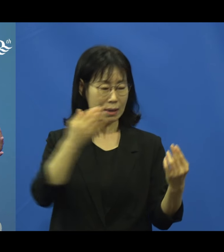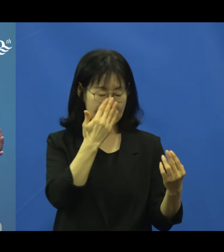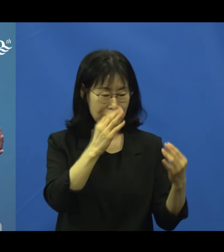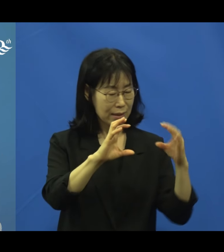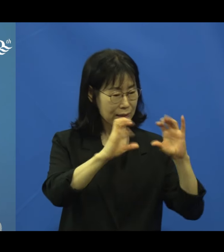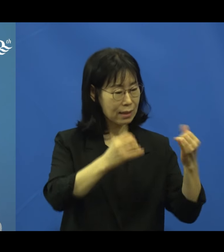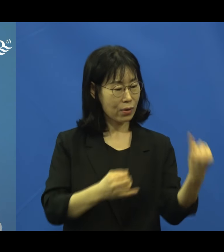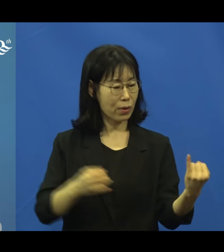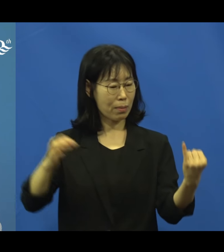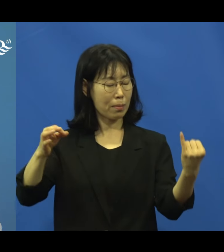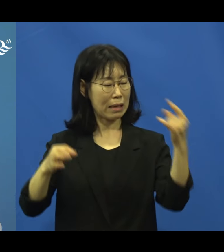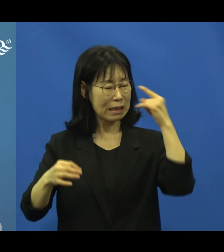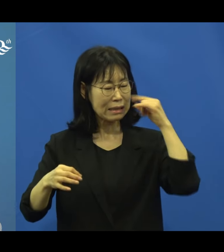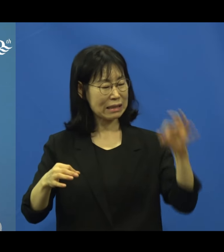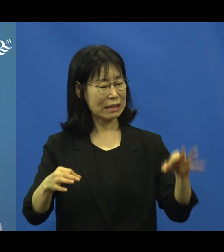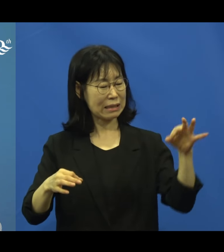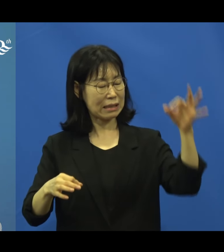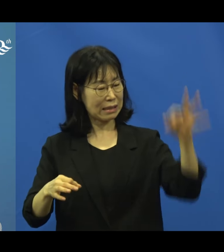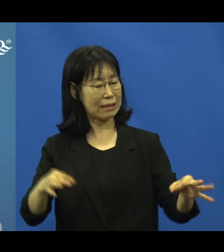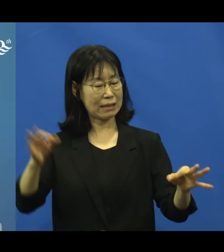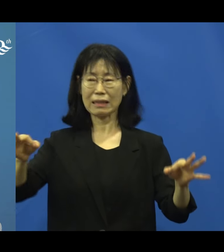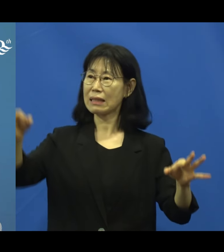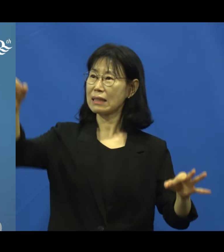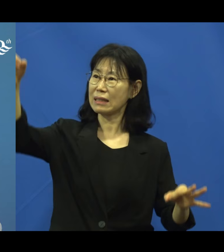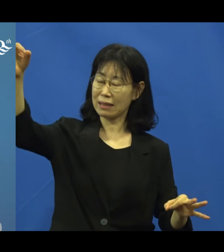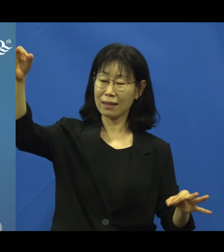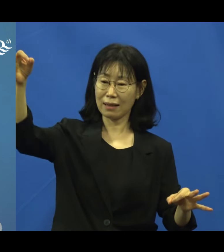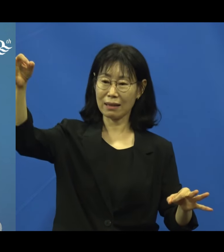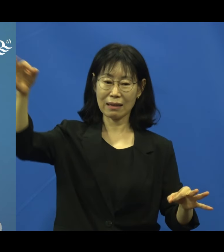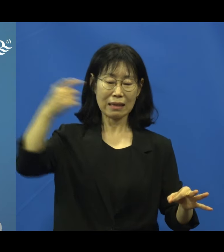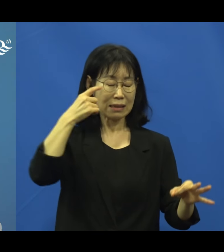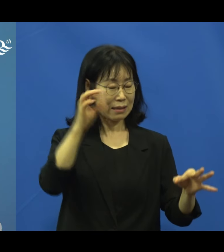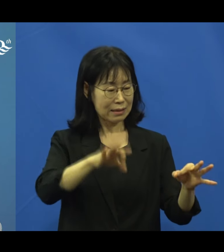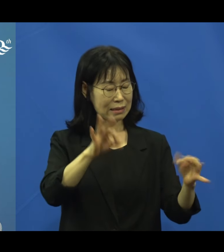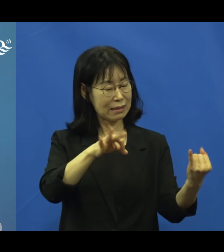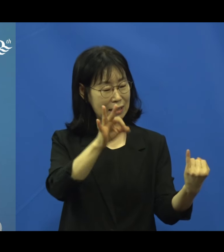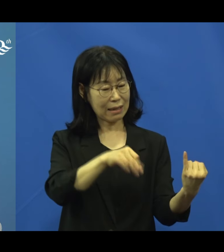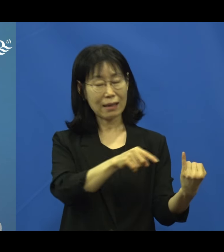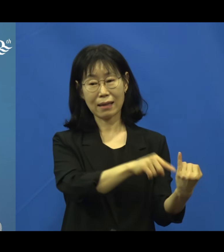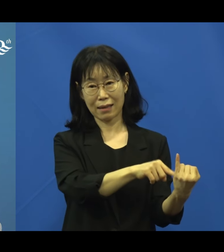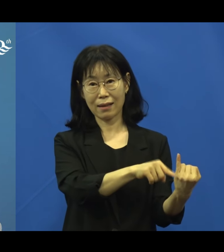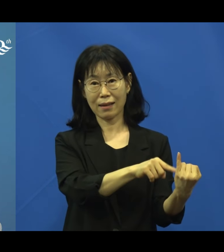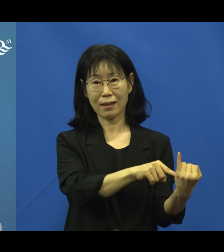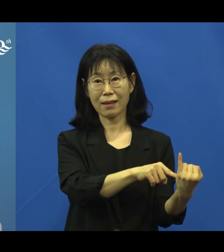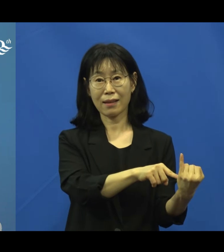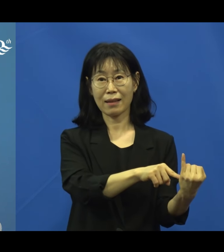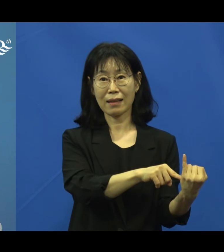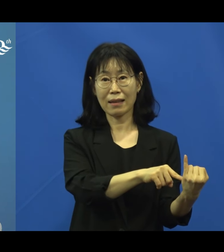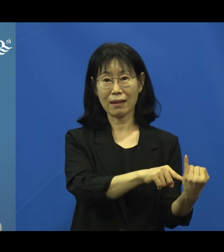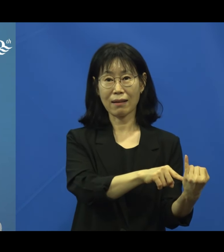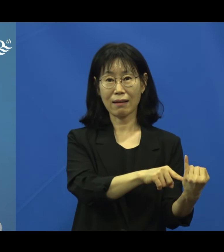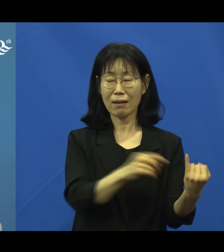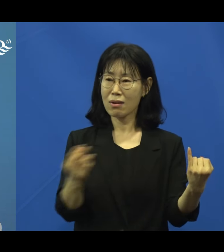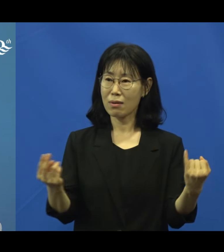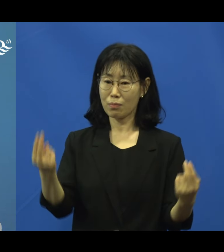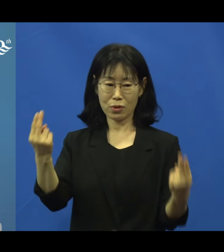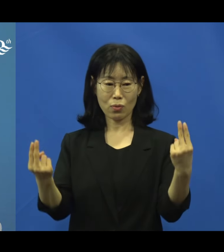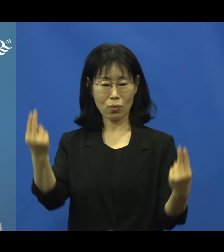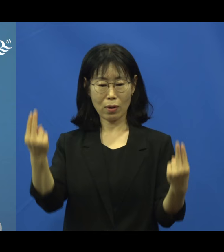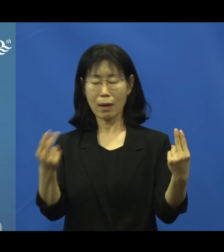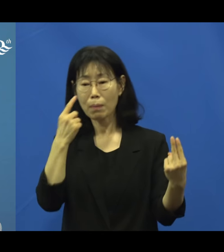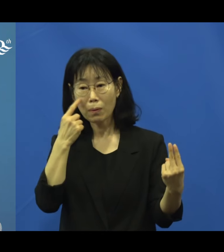세상적으로 보면 어린 소녀는 초라하기 이를 데 없는 볼품없는 포로 소녀. 이 대비를 딱 하고 있는